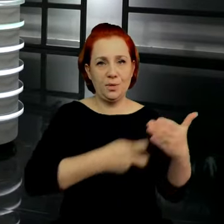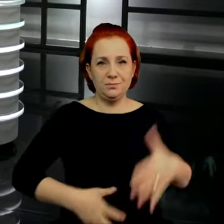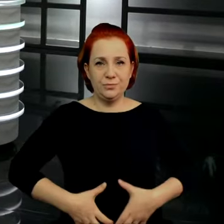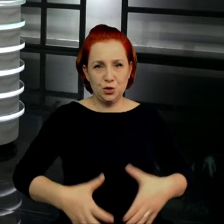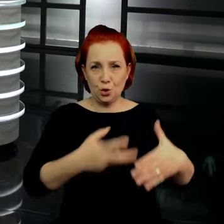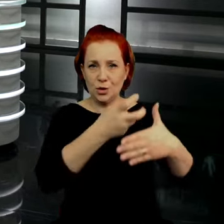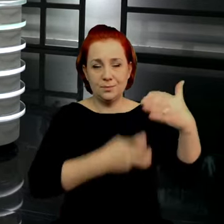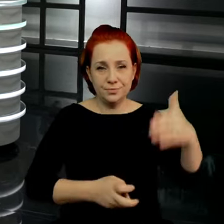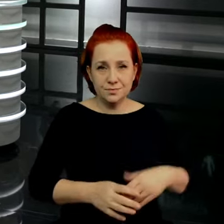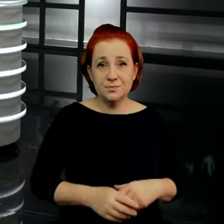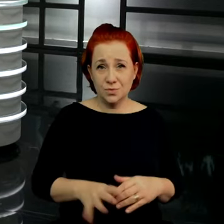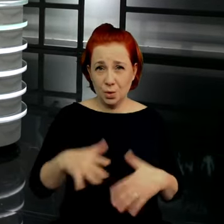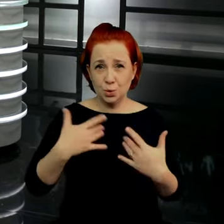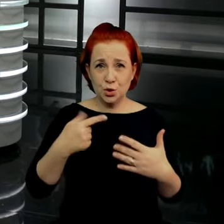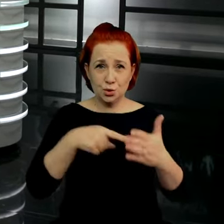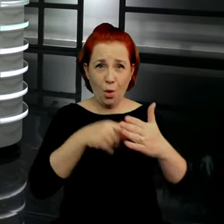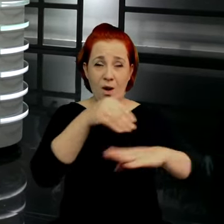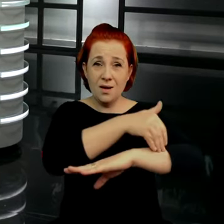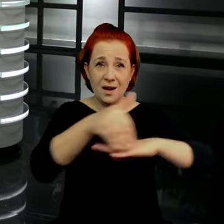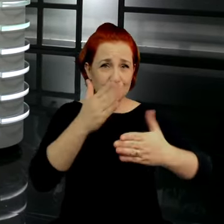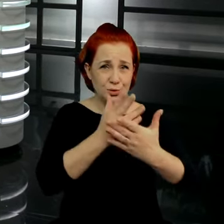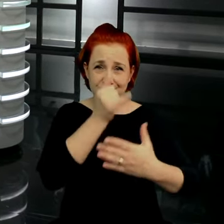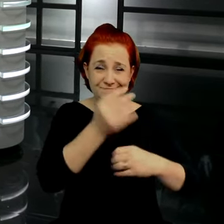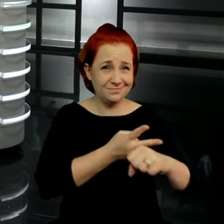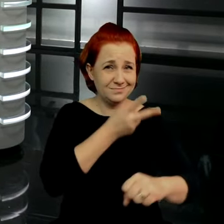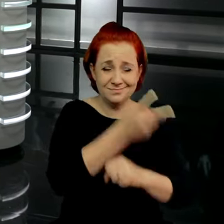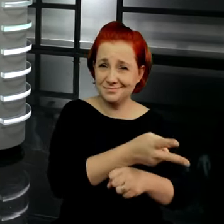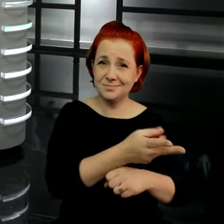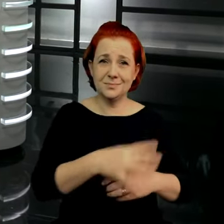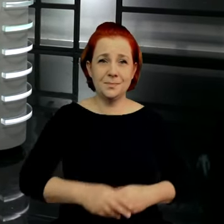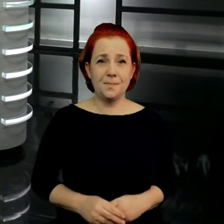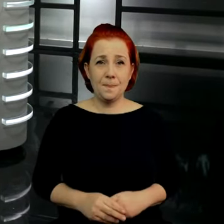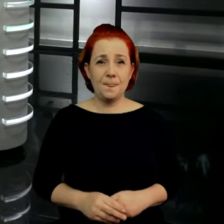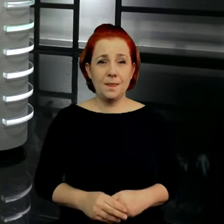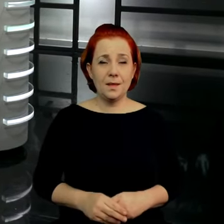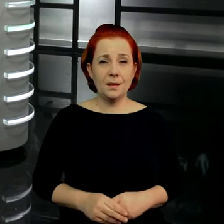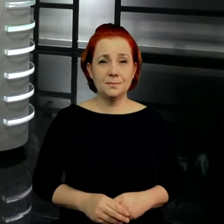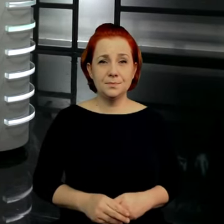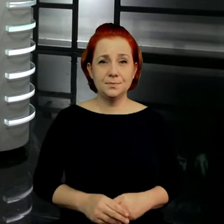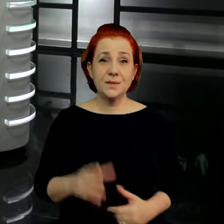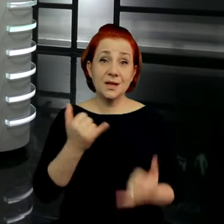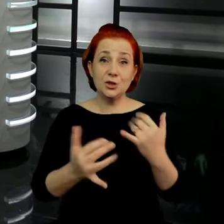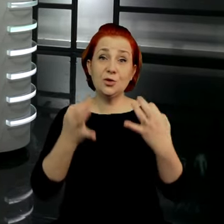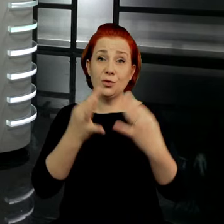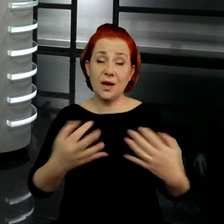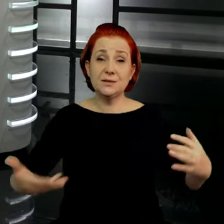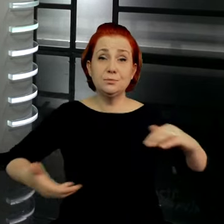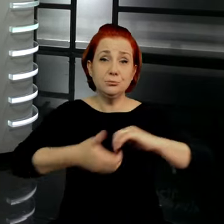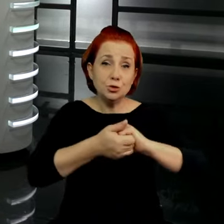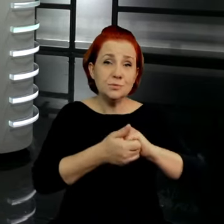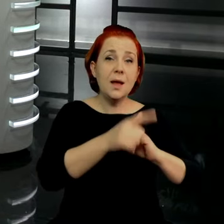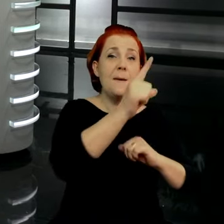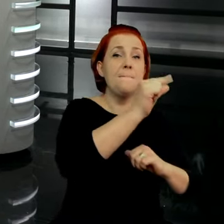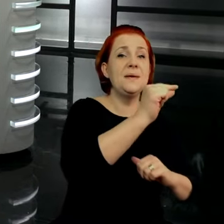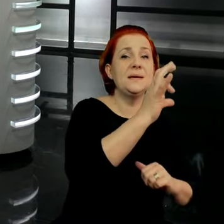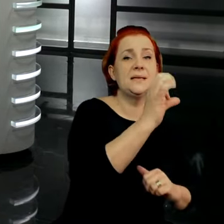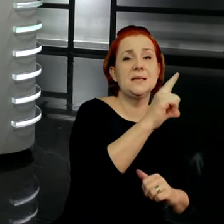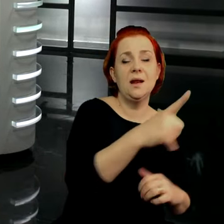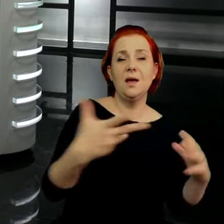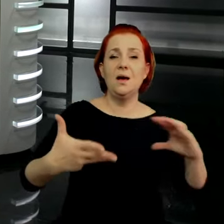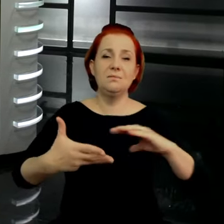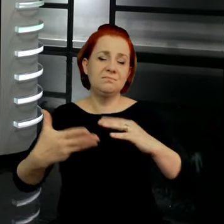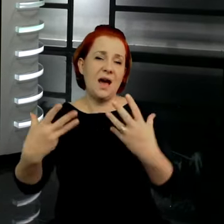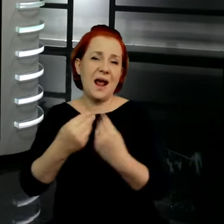przekroczenia? Skoro ten alians powstał, Polski 2050 z PSL-em. No to już sobie sama pani redaktor odpowiedziała w tej chwili. To znaczy ja